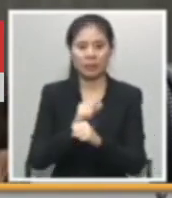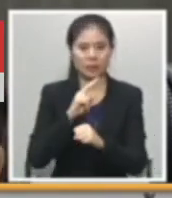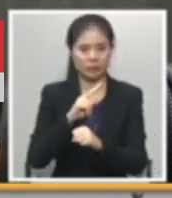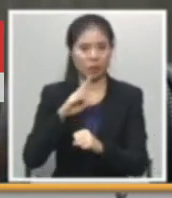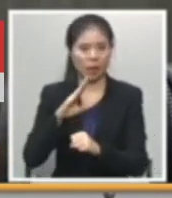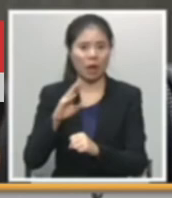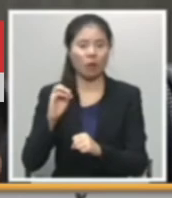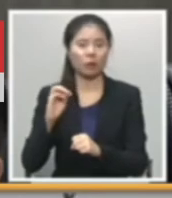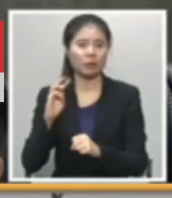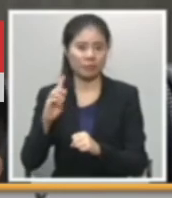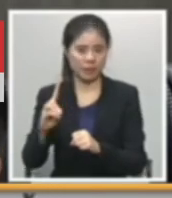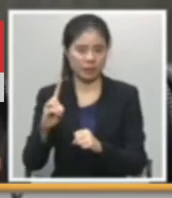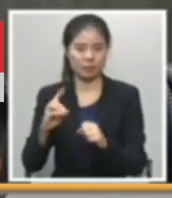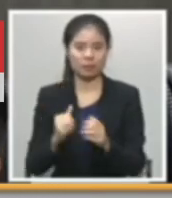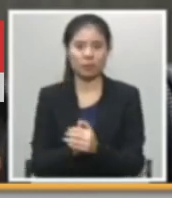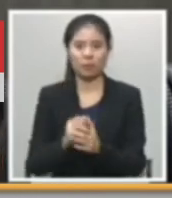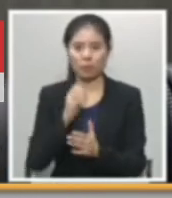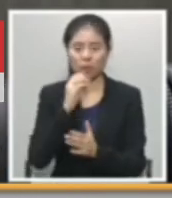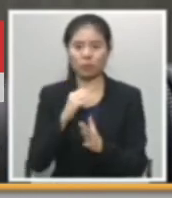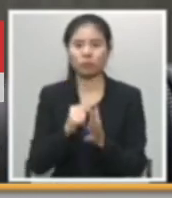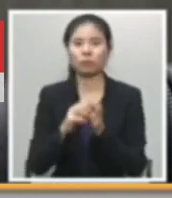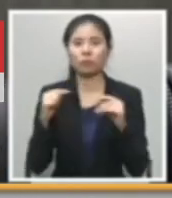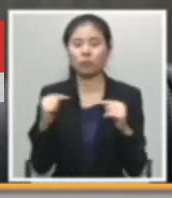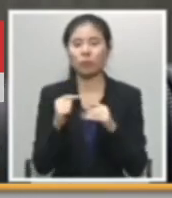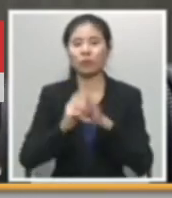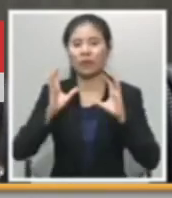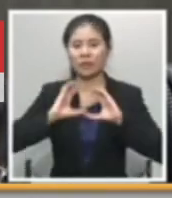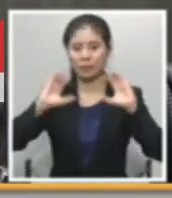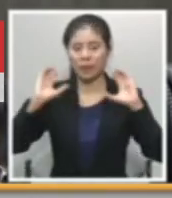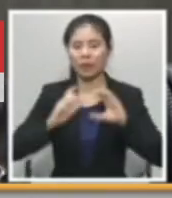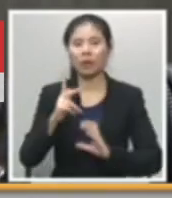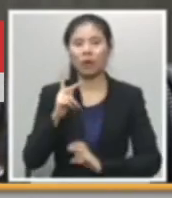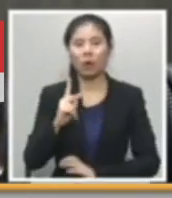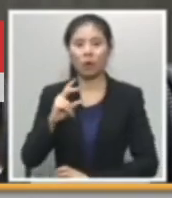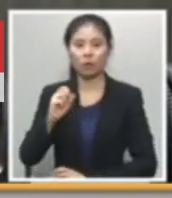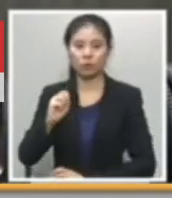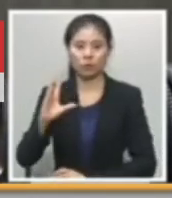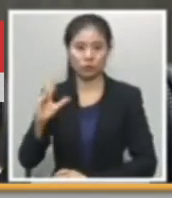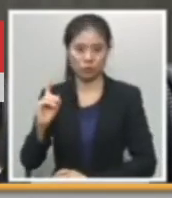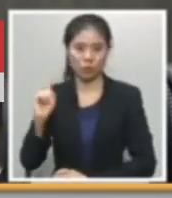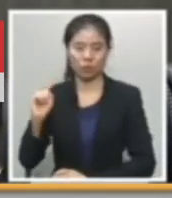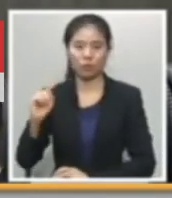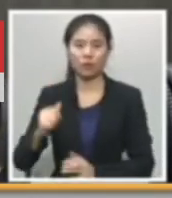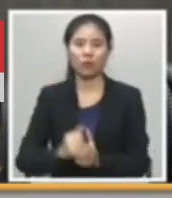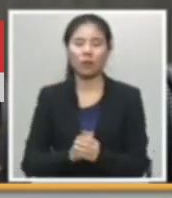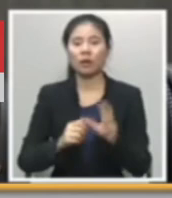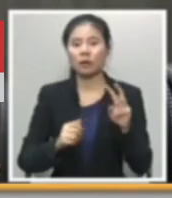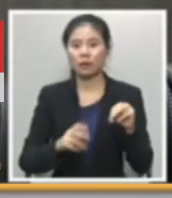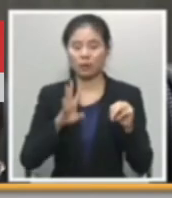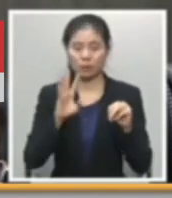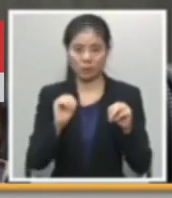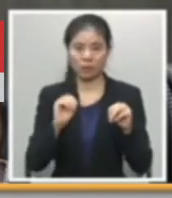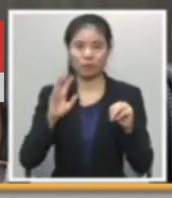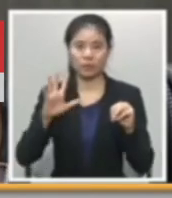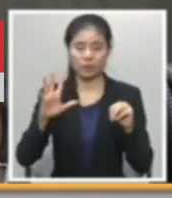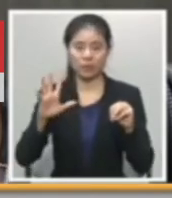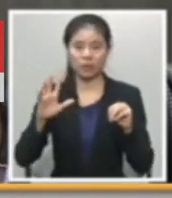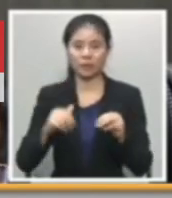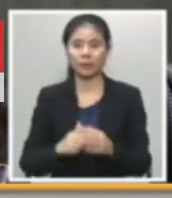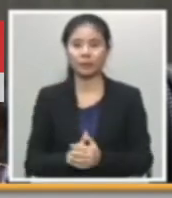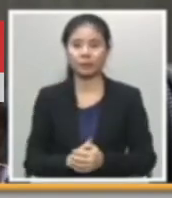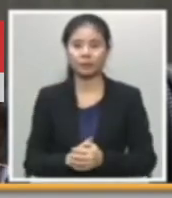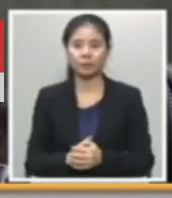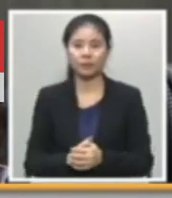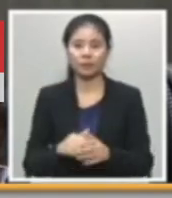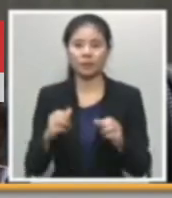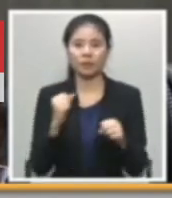.2561ซึ่งออกในสมัยรัฐบาลขสช.ในมาตรา45